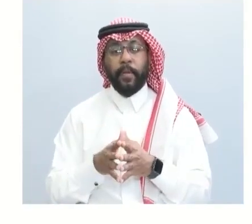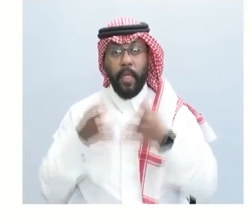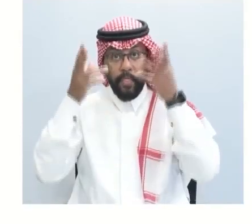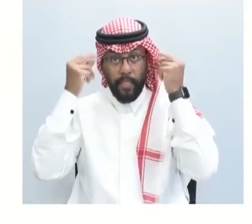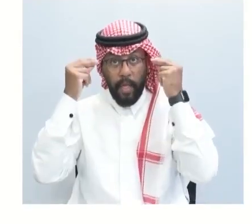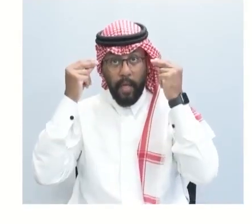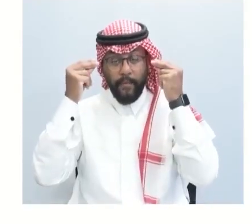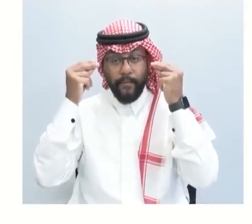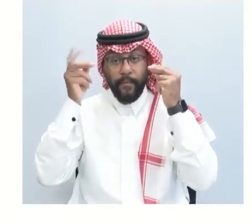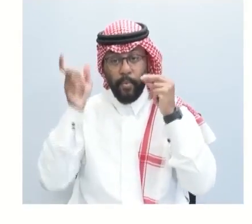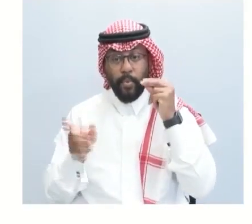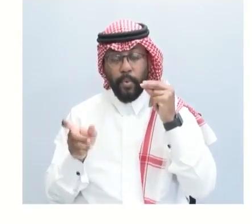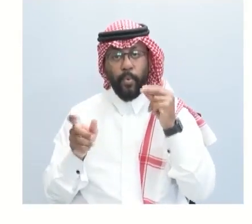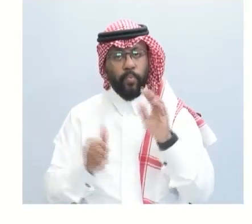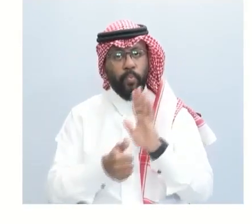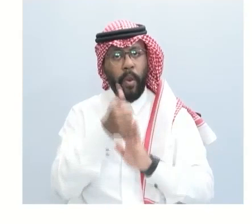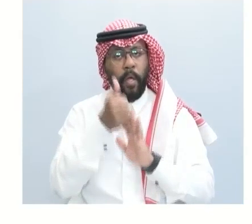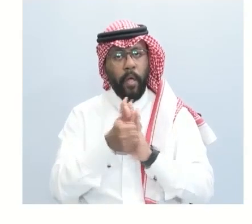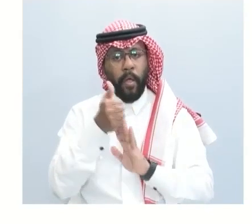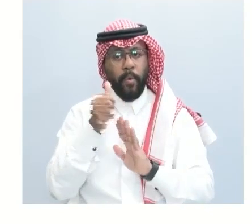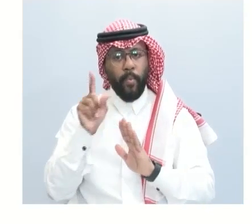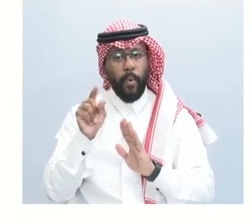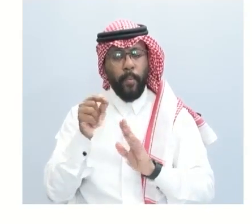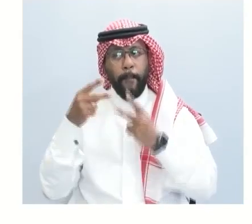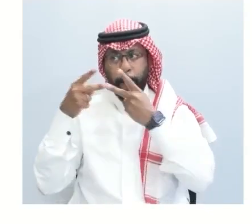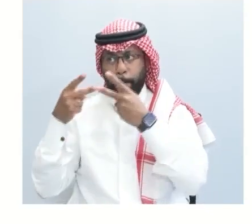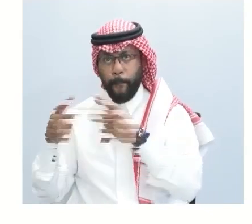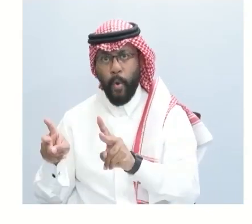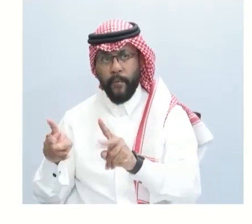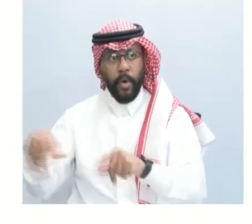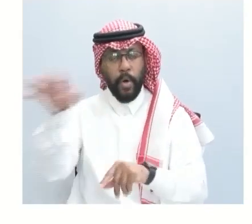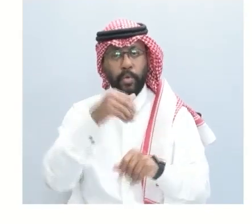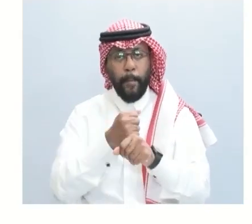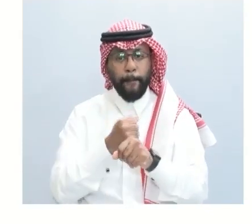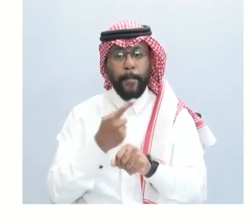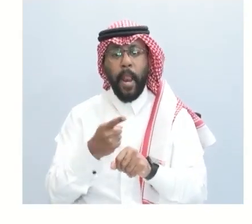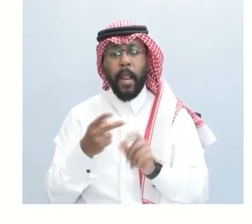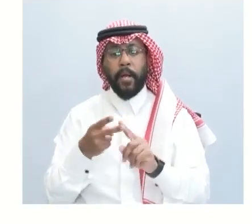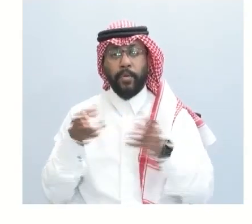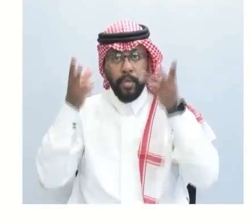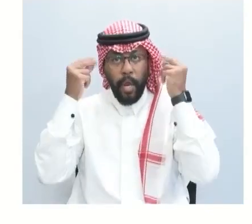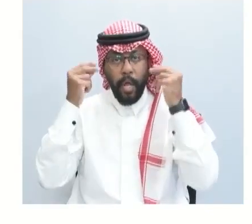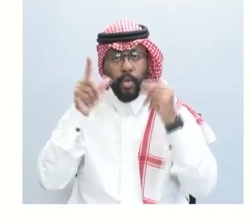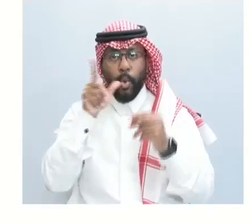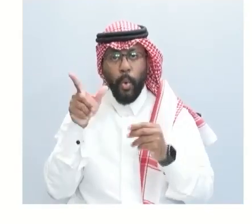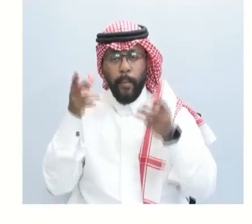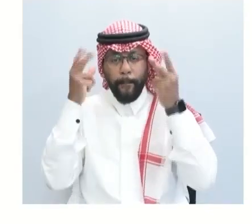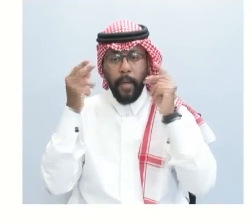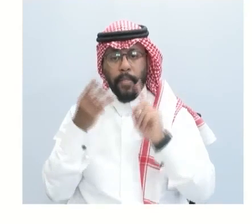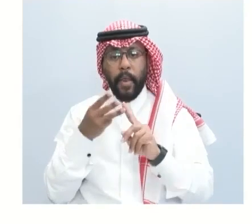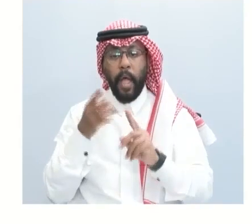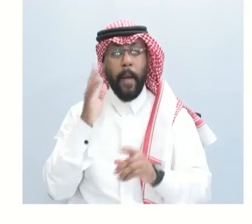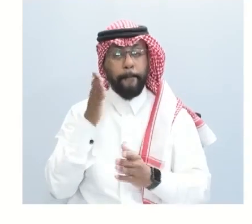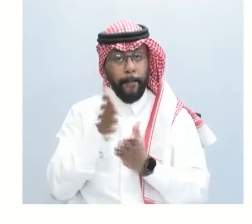وصفات الخطيب المتميز وايضا هنا ثقافه الخطيب موافقه القول العمل ودراسه علوم اللغه والامانه والاخلاص